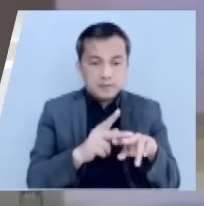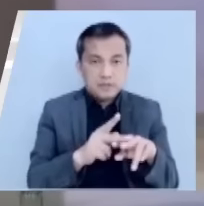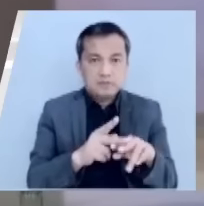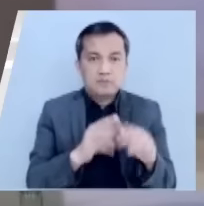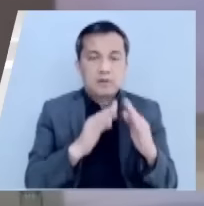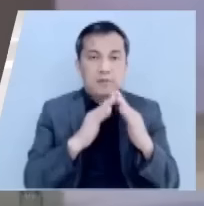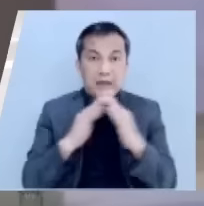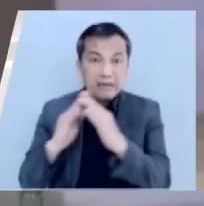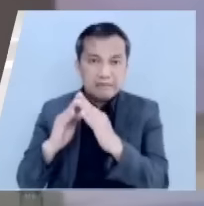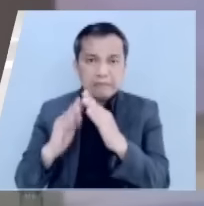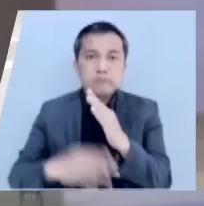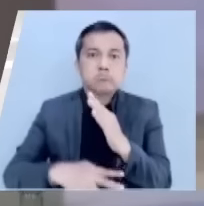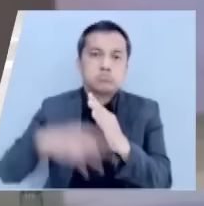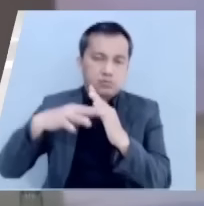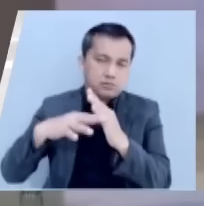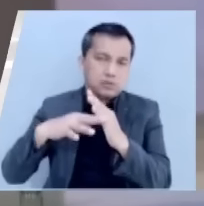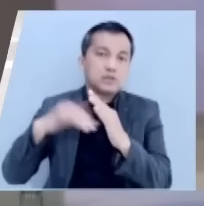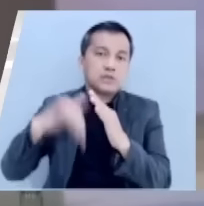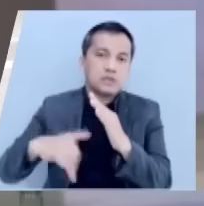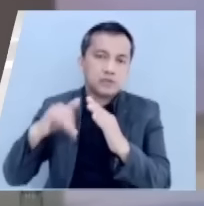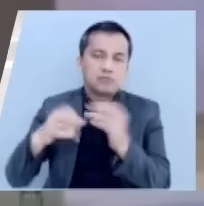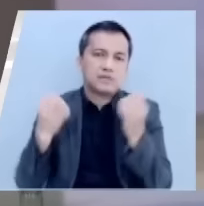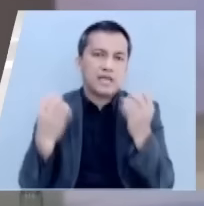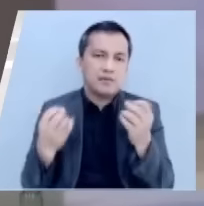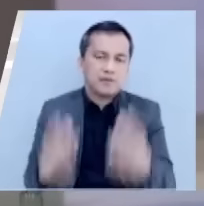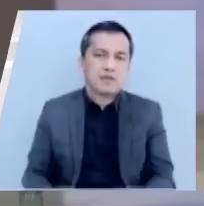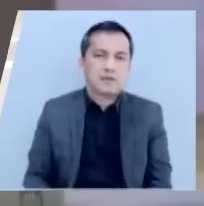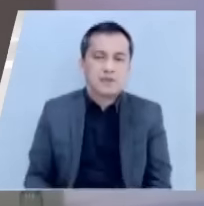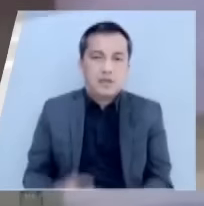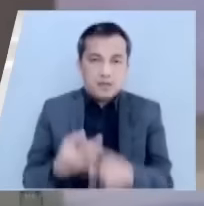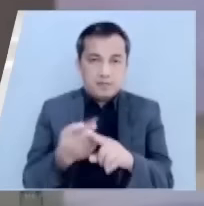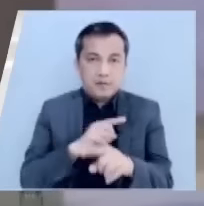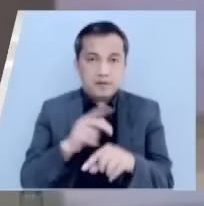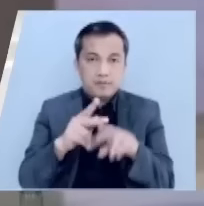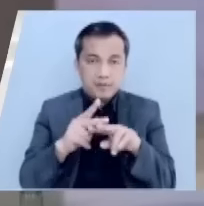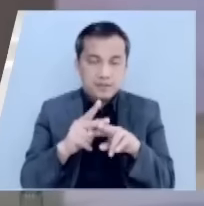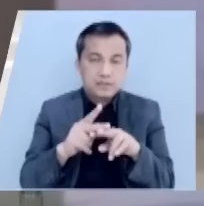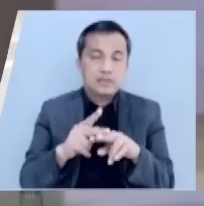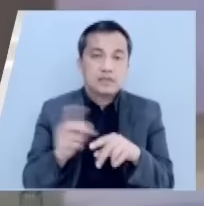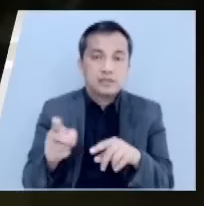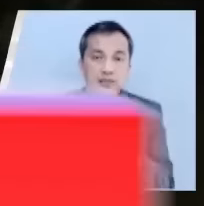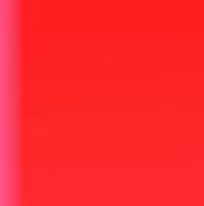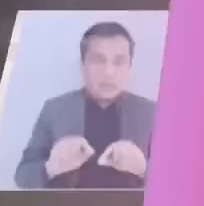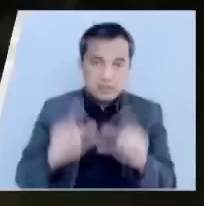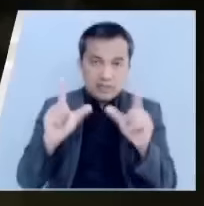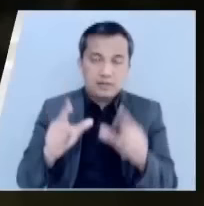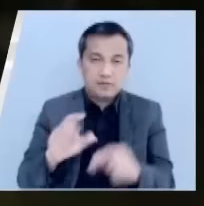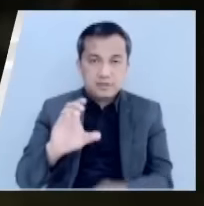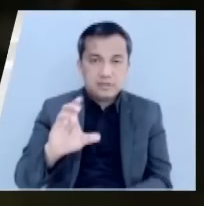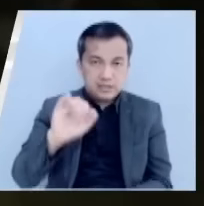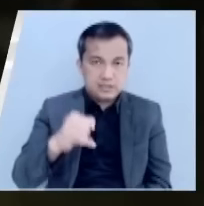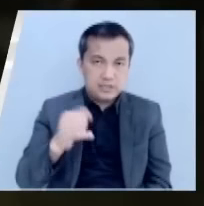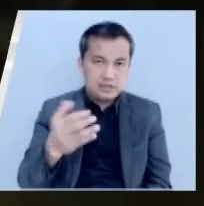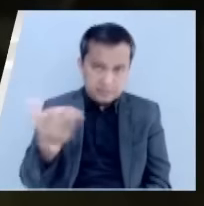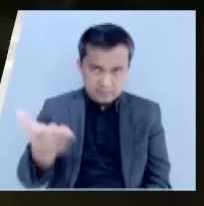baha. Mula sa Calasiao, Pangasinan, nakatutok live si CJ Turida. CJ?